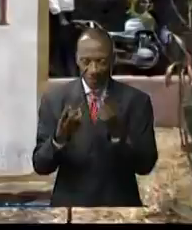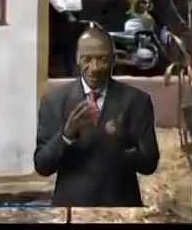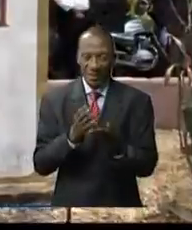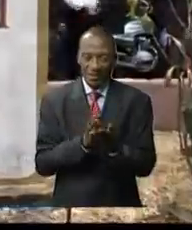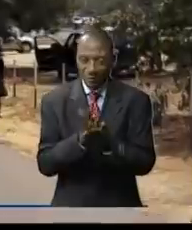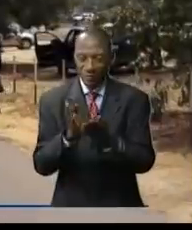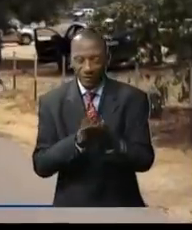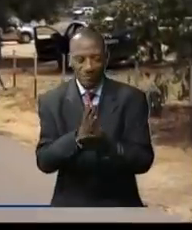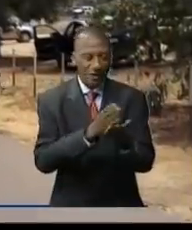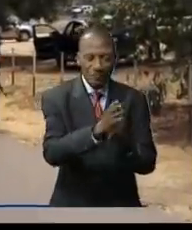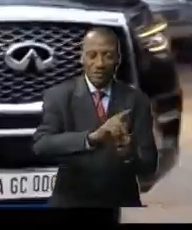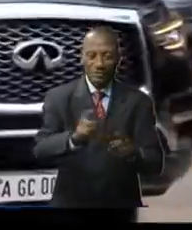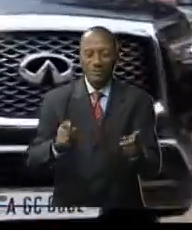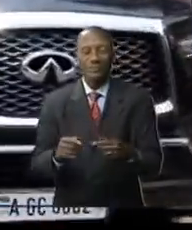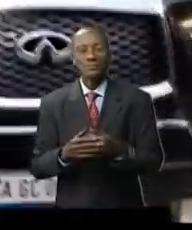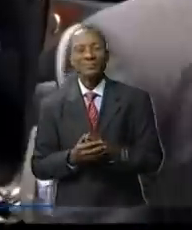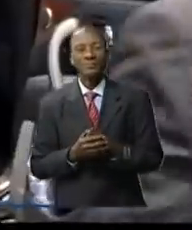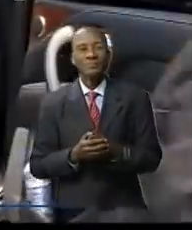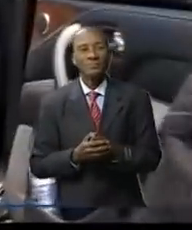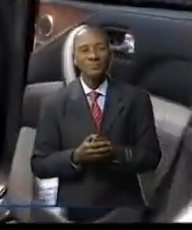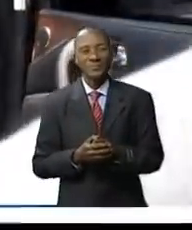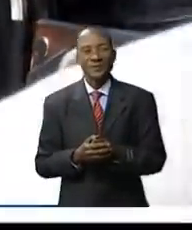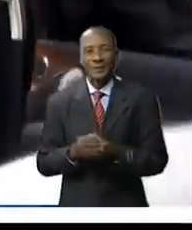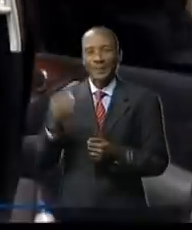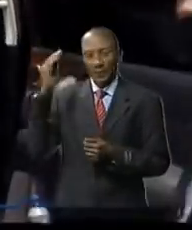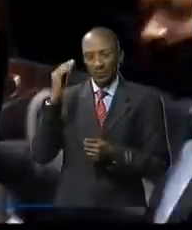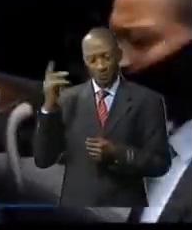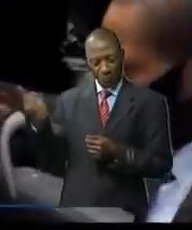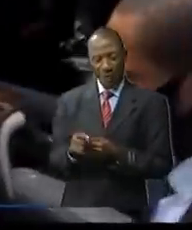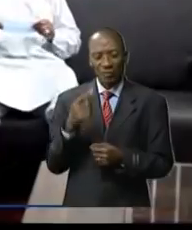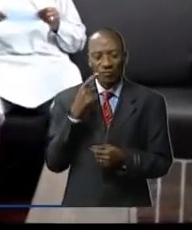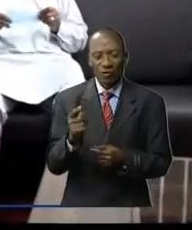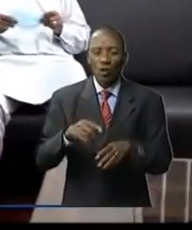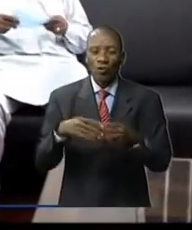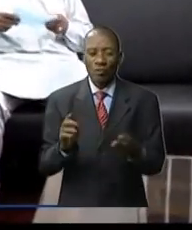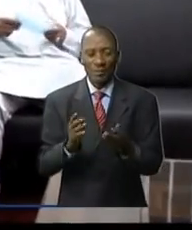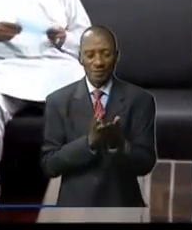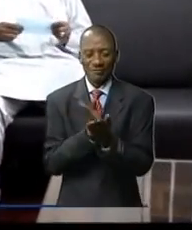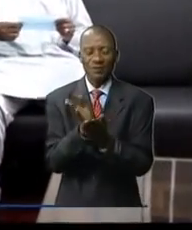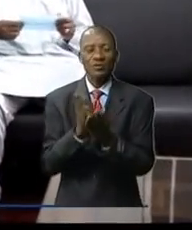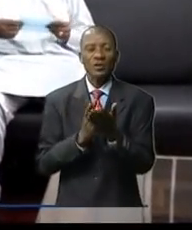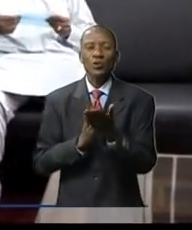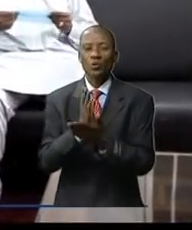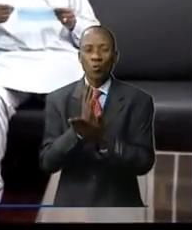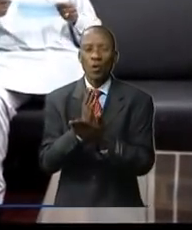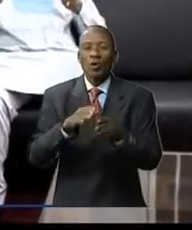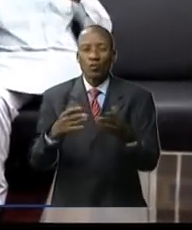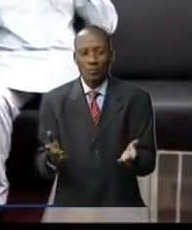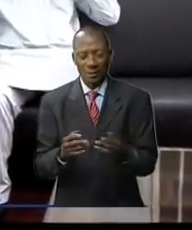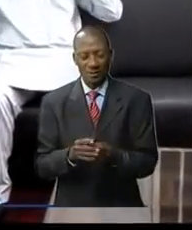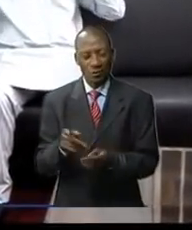Kabamba Kongolo. Je suis venu voir dans quel état se trouve la faculté de droit, une grande faculté qui fait la fierté de notre